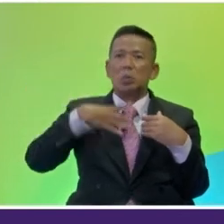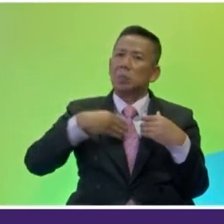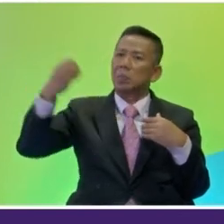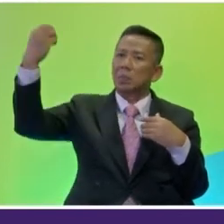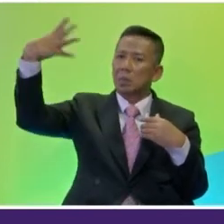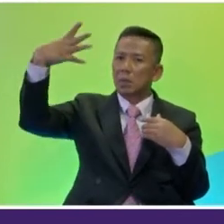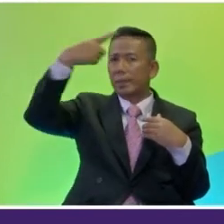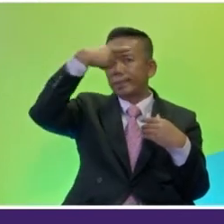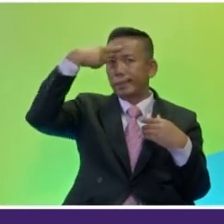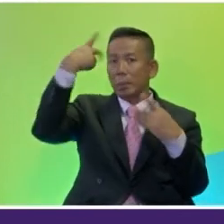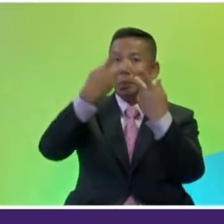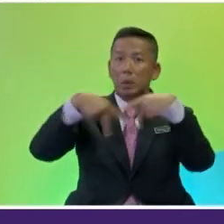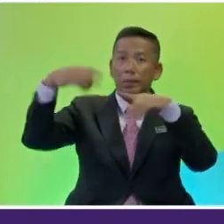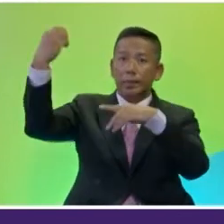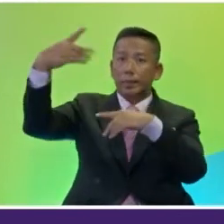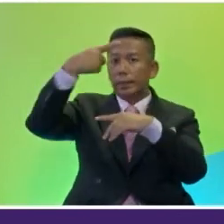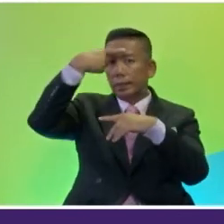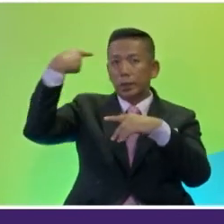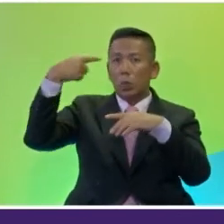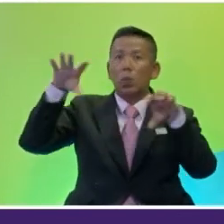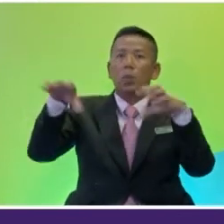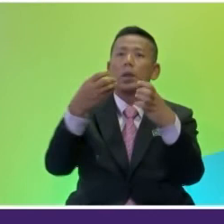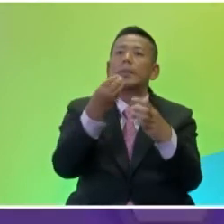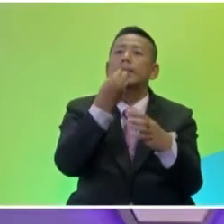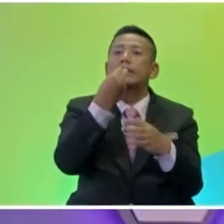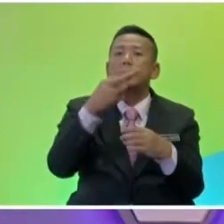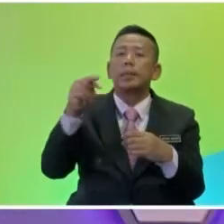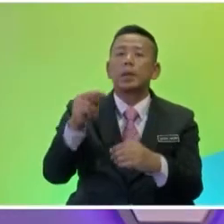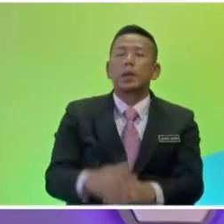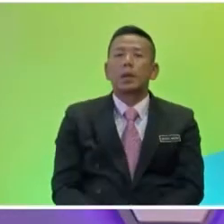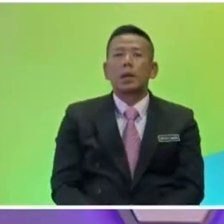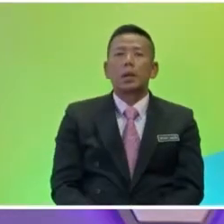Dia memerlukan cahaya untuk mencalonkan foto betul